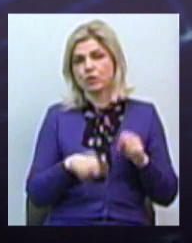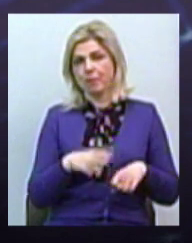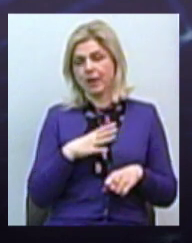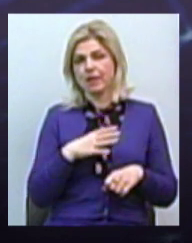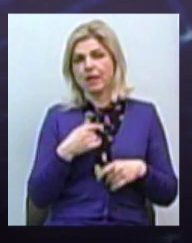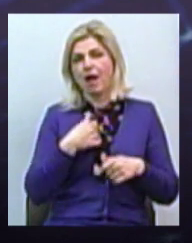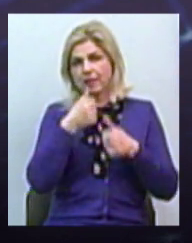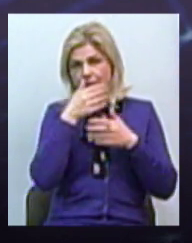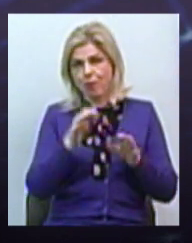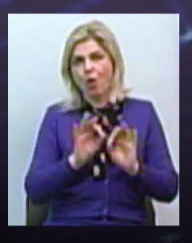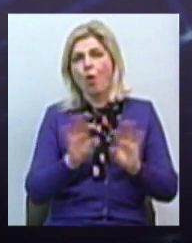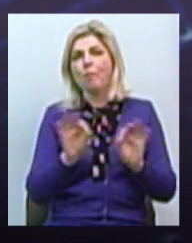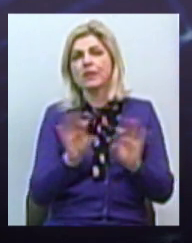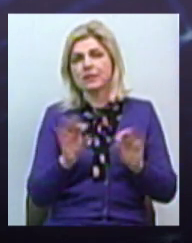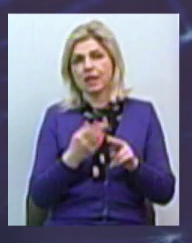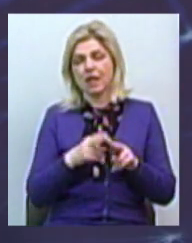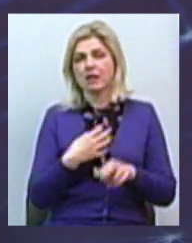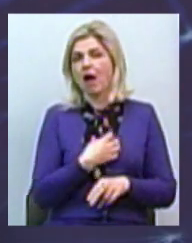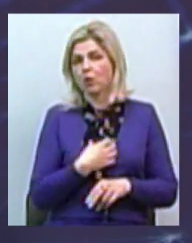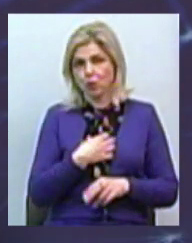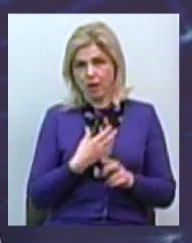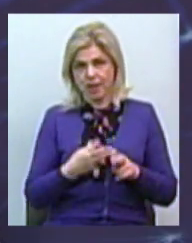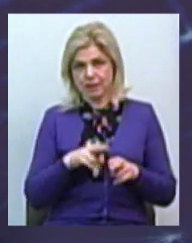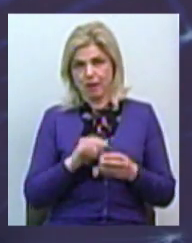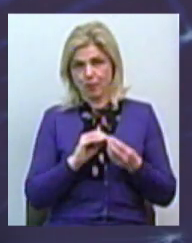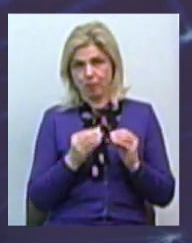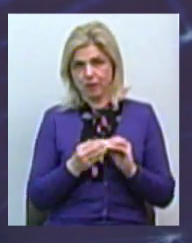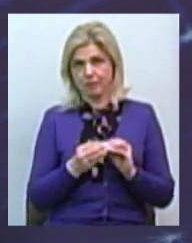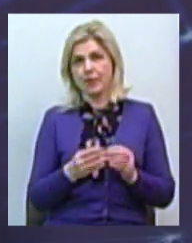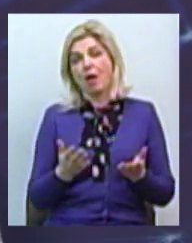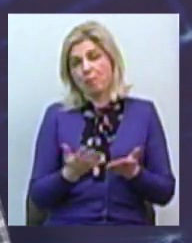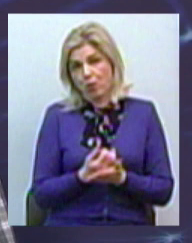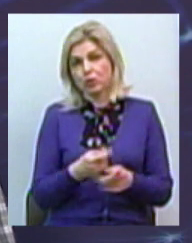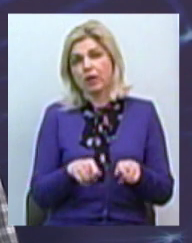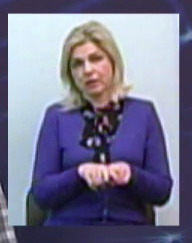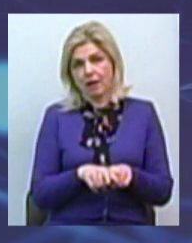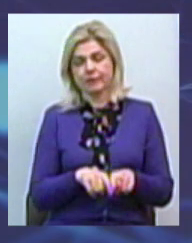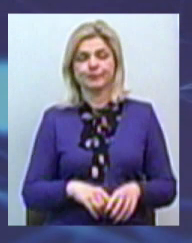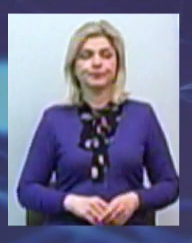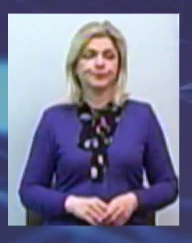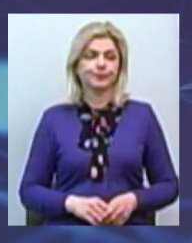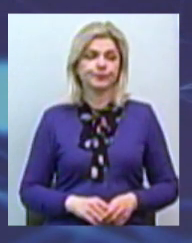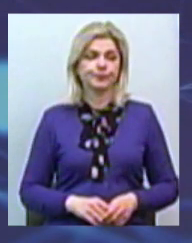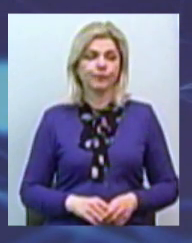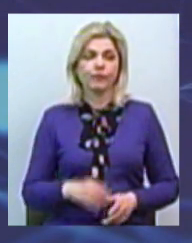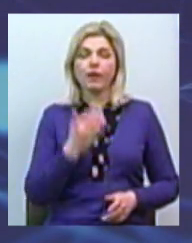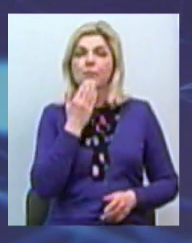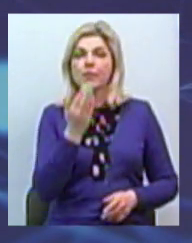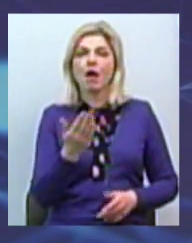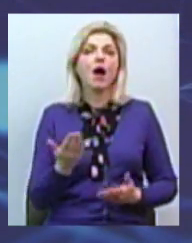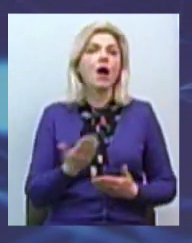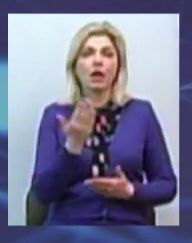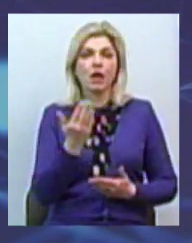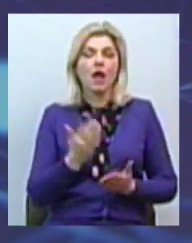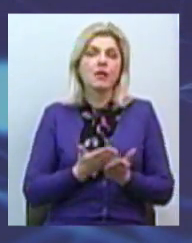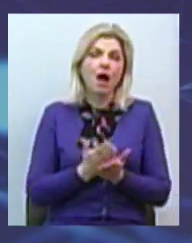до них актуальність і нагальність цієї проблеми, але вийшло так, як вийшло. А наскільки, скажіть, будь ласка, якісні ці камери? Чи